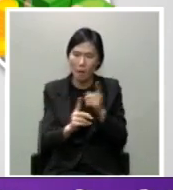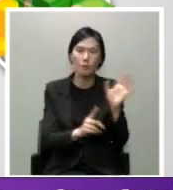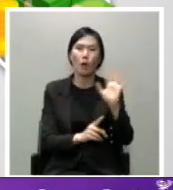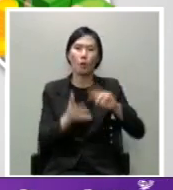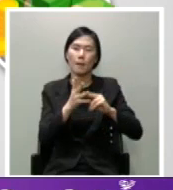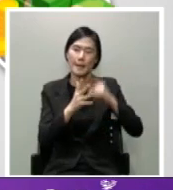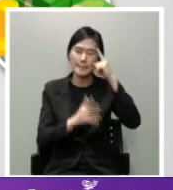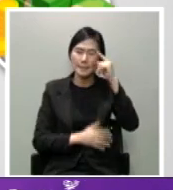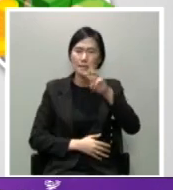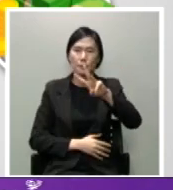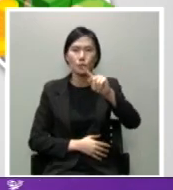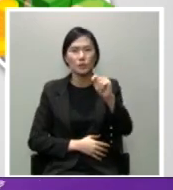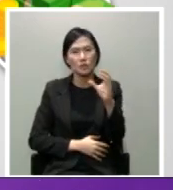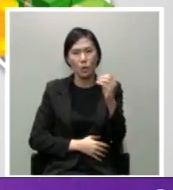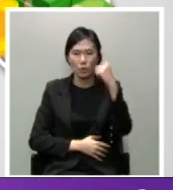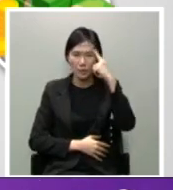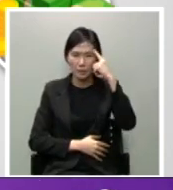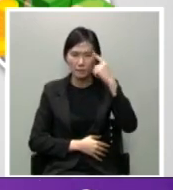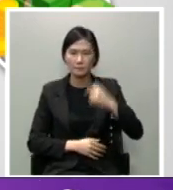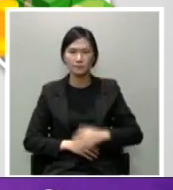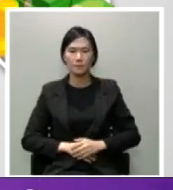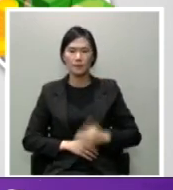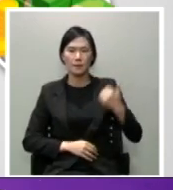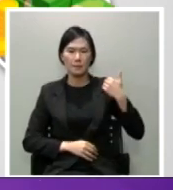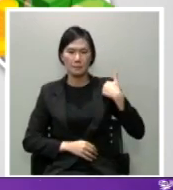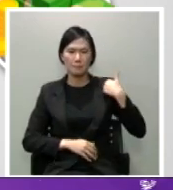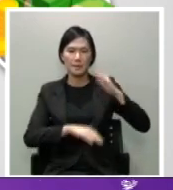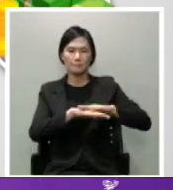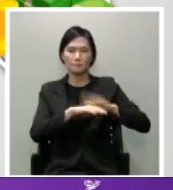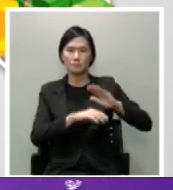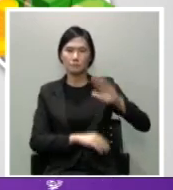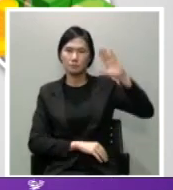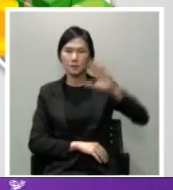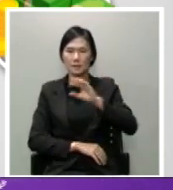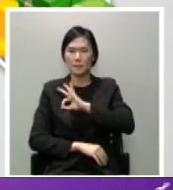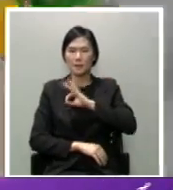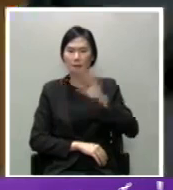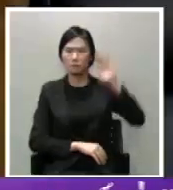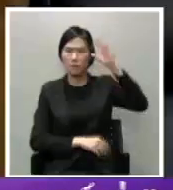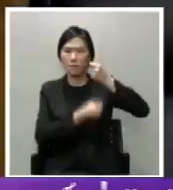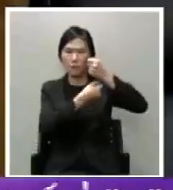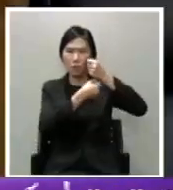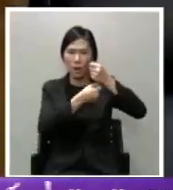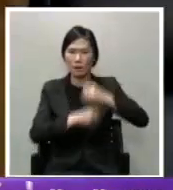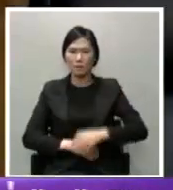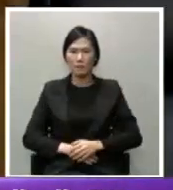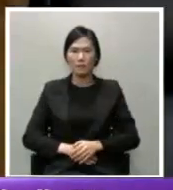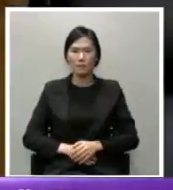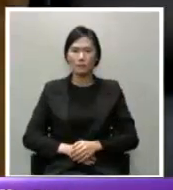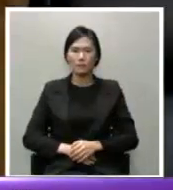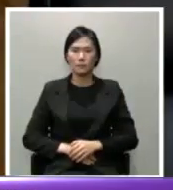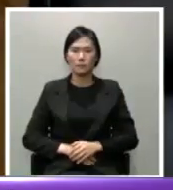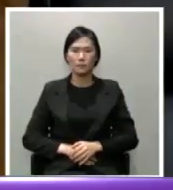ของ WTO ขออนุญาตประท้วงครับท่านประธานครับขออนุญาตประท้วงผู้อภิปรายครับ